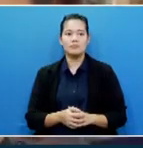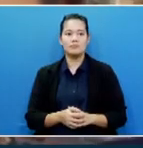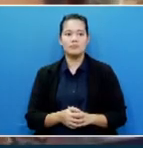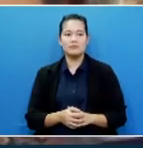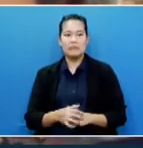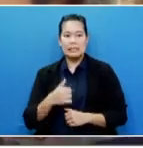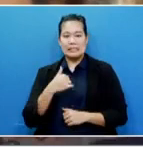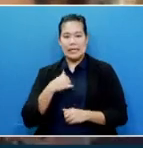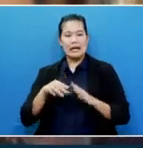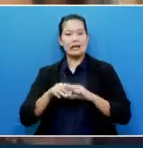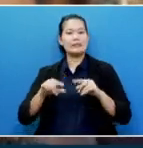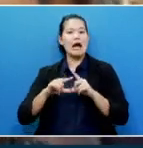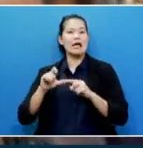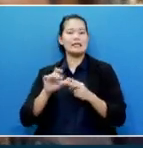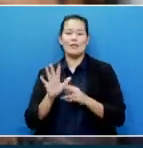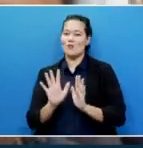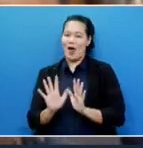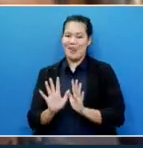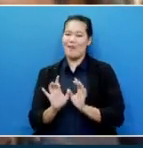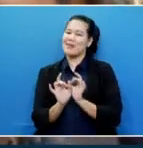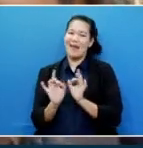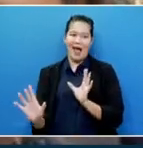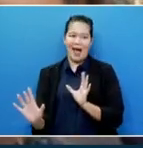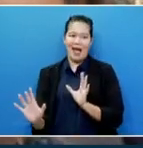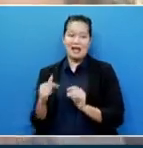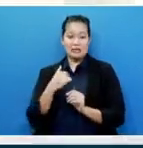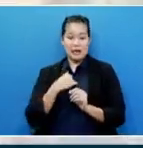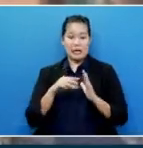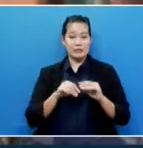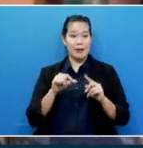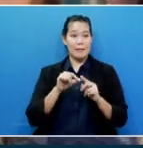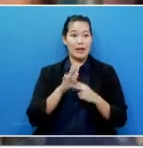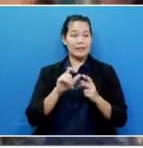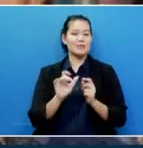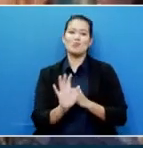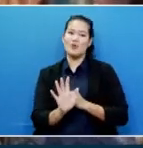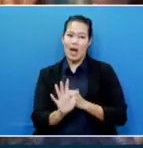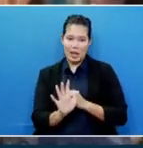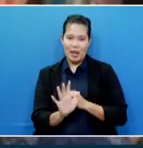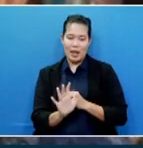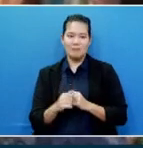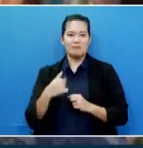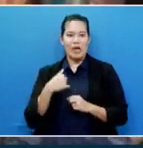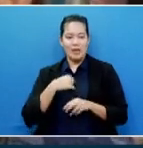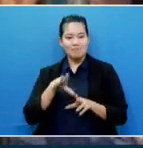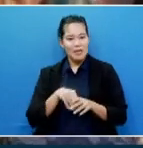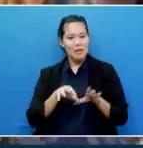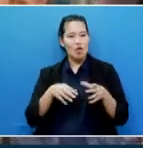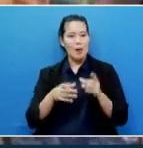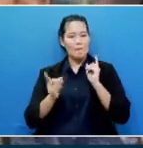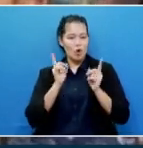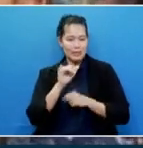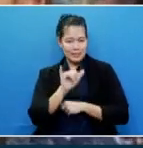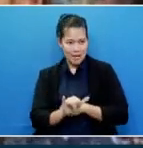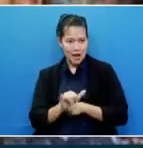Paham, saya ini bukan ASN, beda. Saya bukan PNS, saya ada hak politik juga. Dan